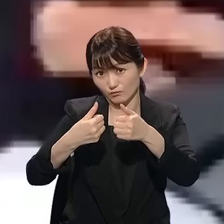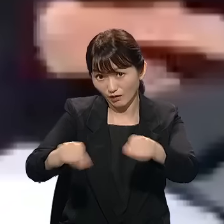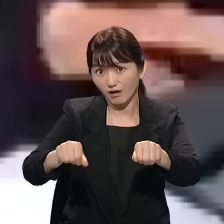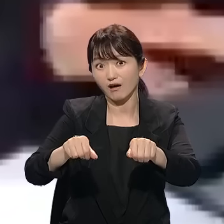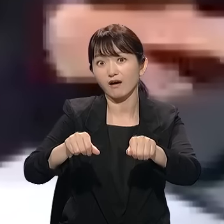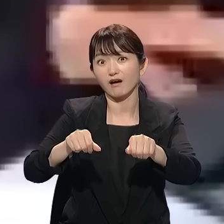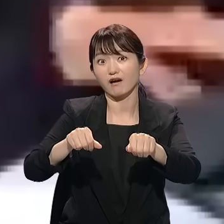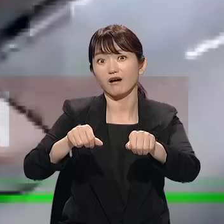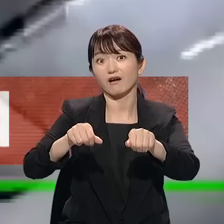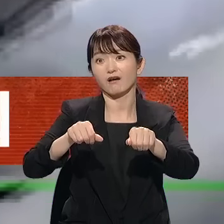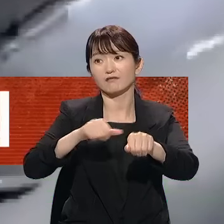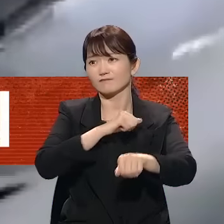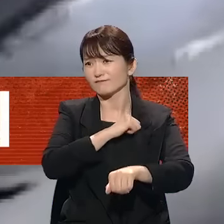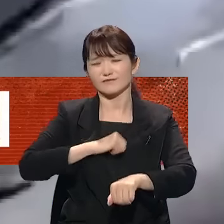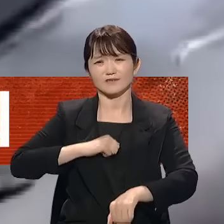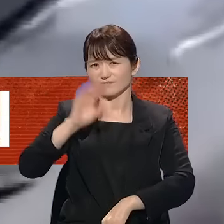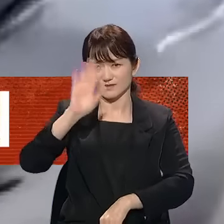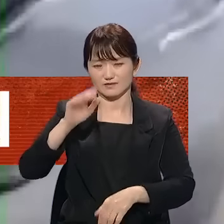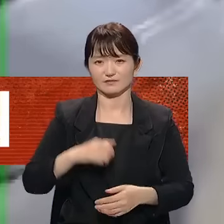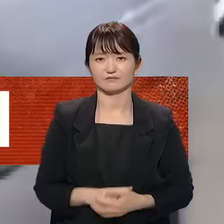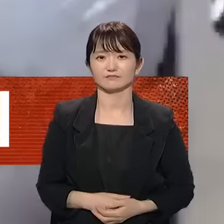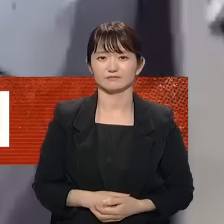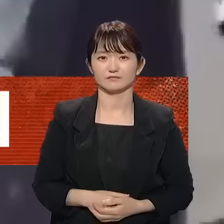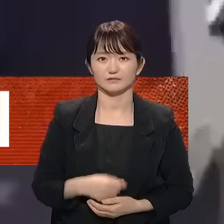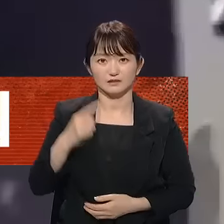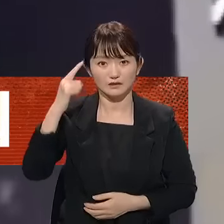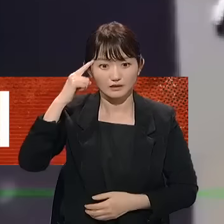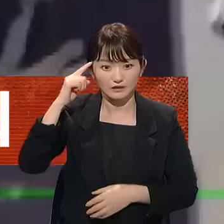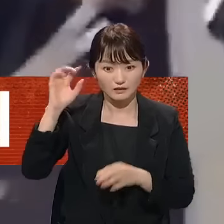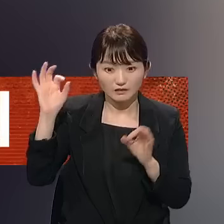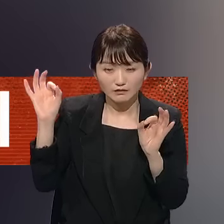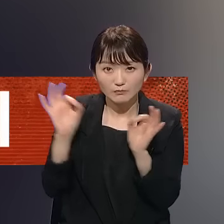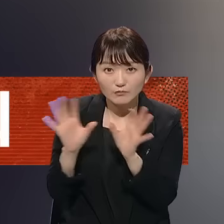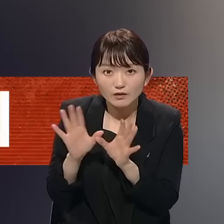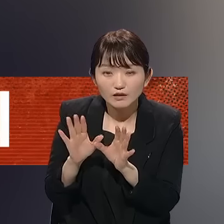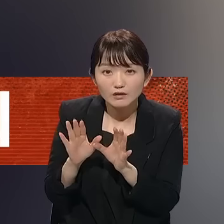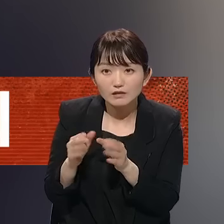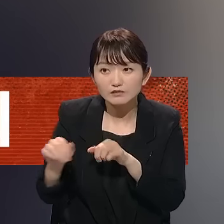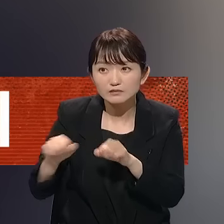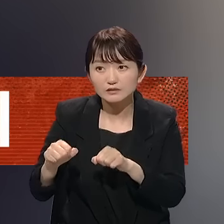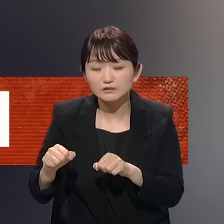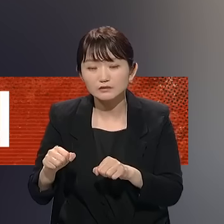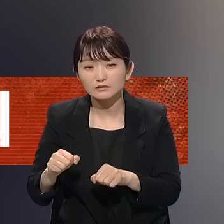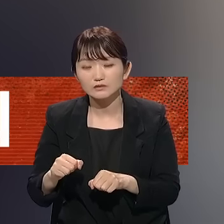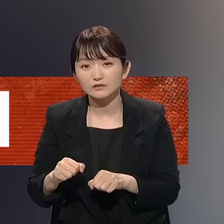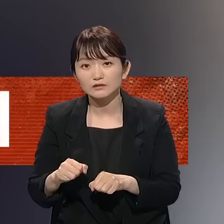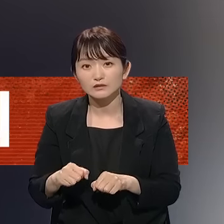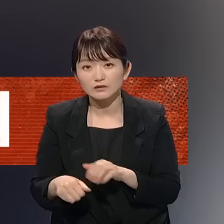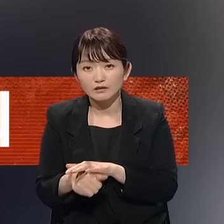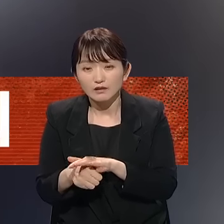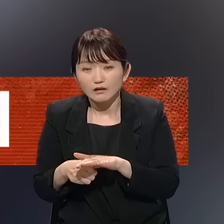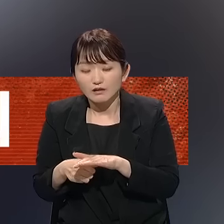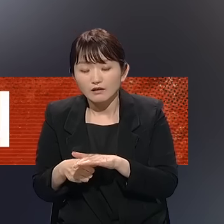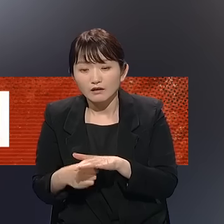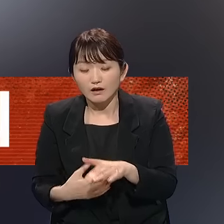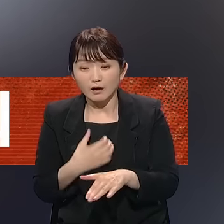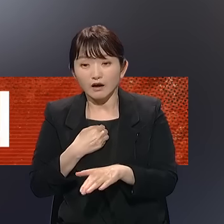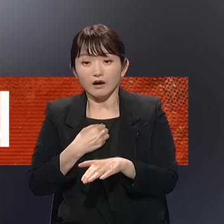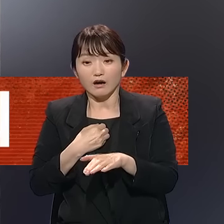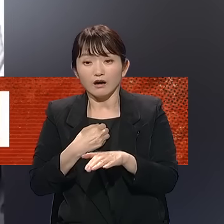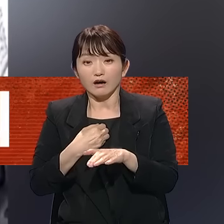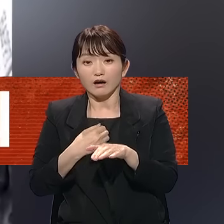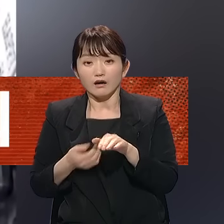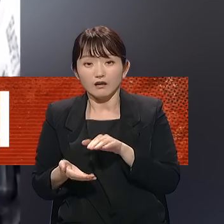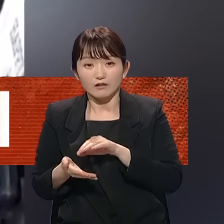깨부숩니다. 난 더 이상 참지 않아. 네, 예상치 못한 직원 대응에 겁먹은 건지 당황한 건지 쫄았어. 네, 손님도 그냥 떠나버립니다.